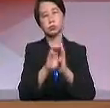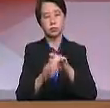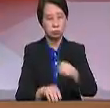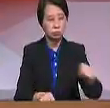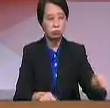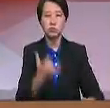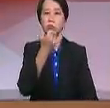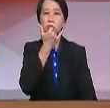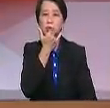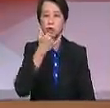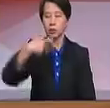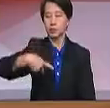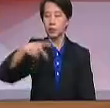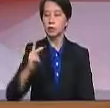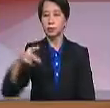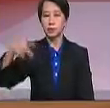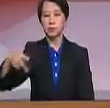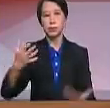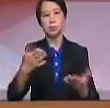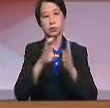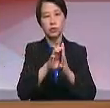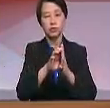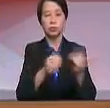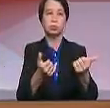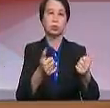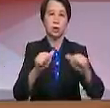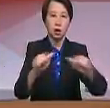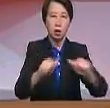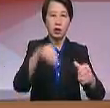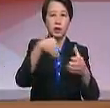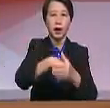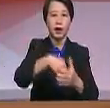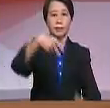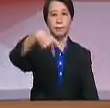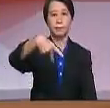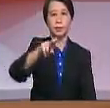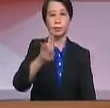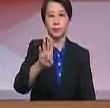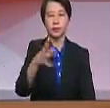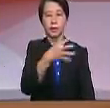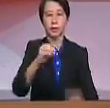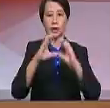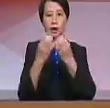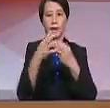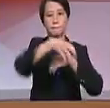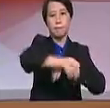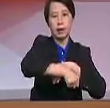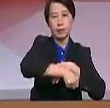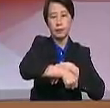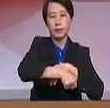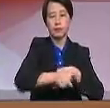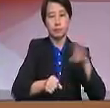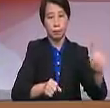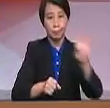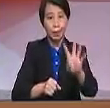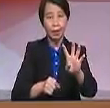arahan PKPP termasuklah aktiviti dalam pub ataupun dan kelab malam sebanyak